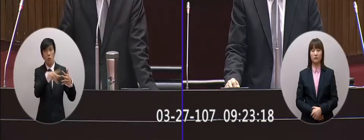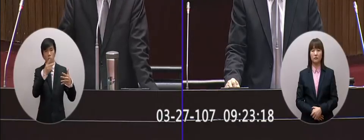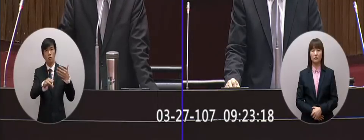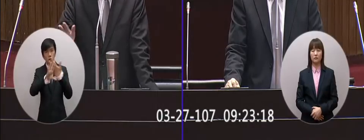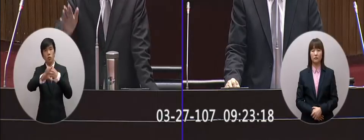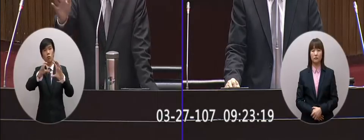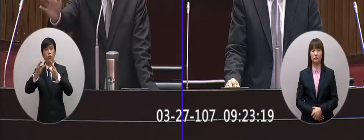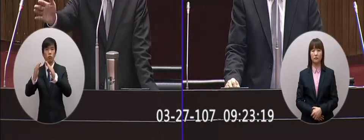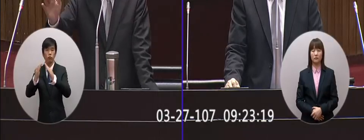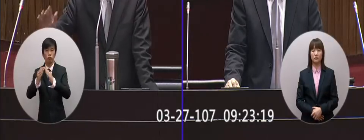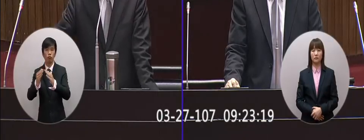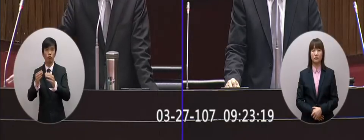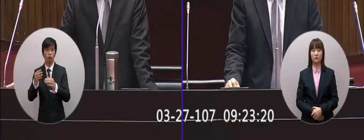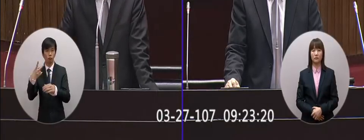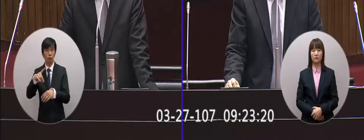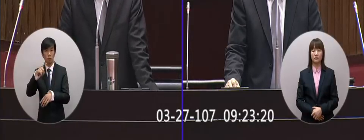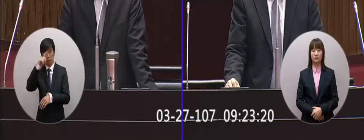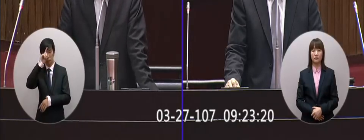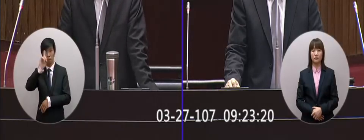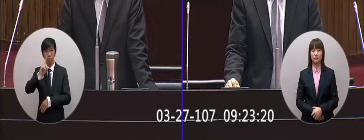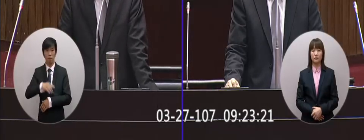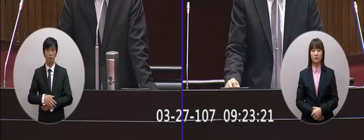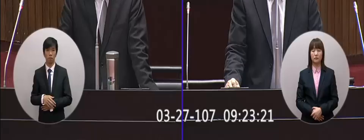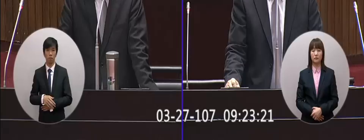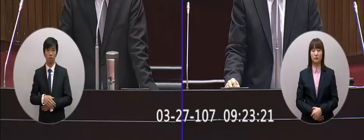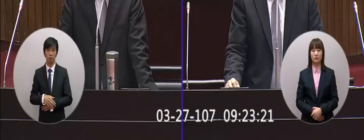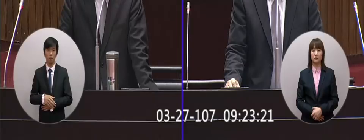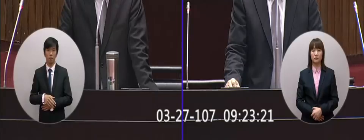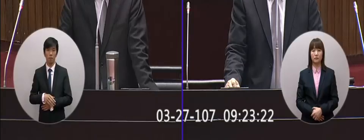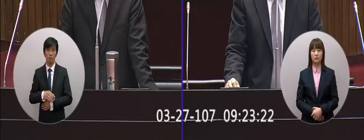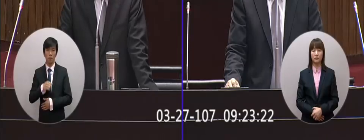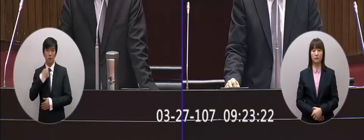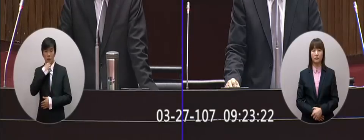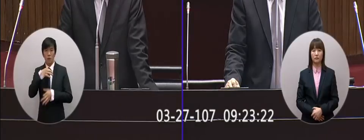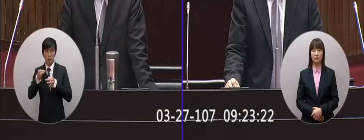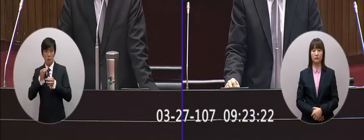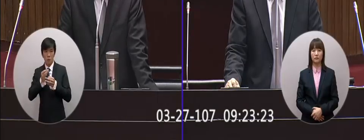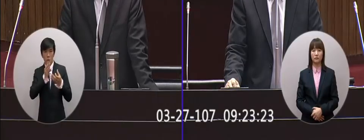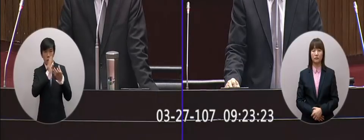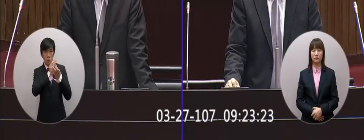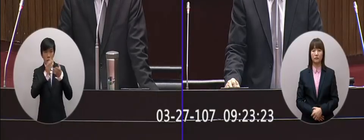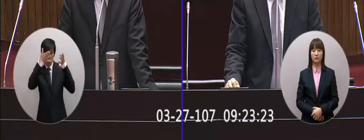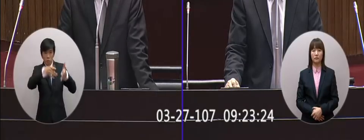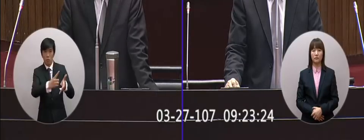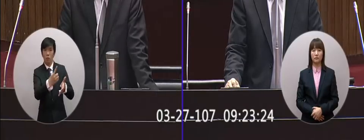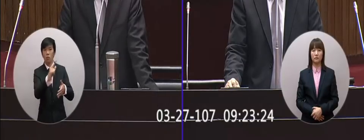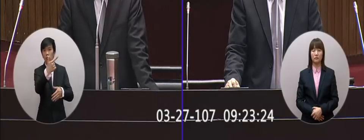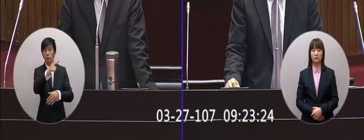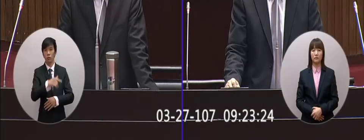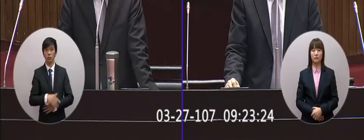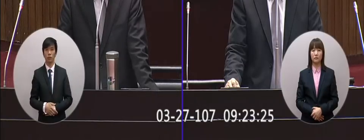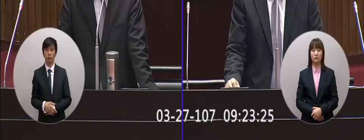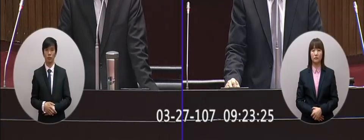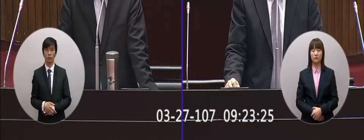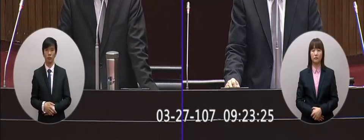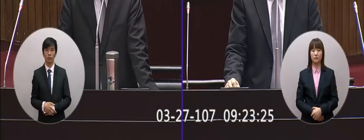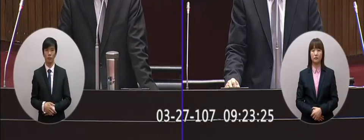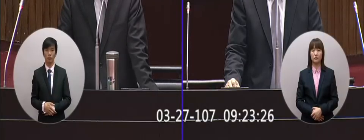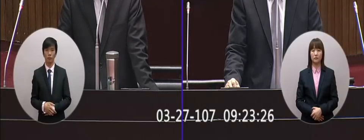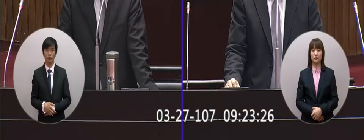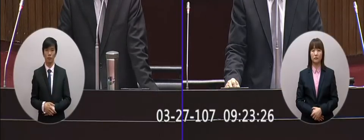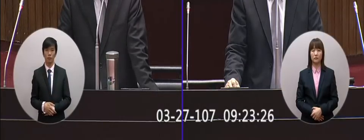家，那至少呢也会造成这个分散台湾投资的风险这样的效果。那另外呢也有可